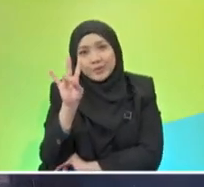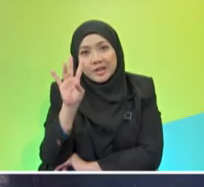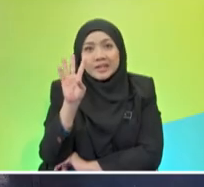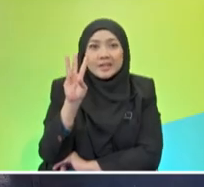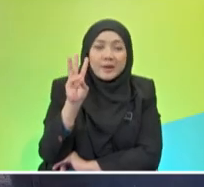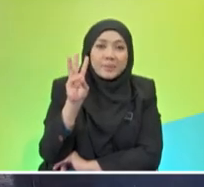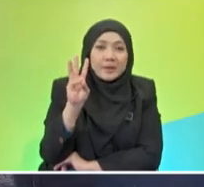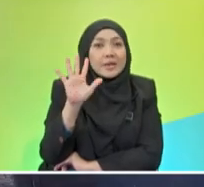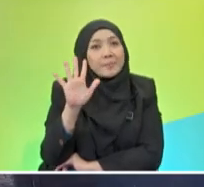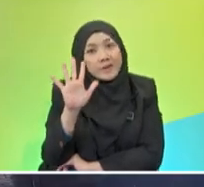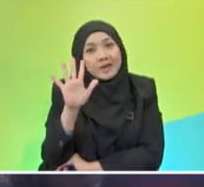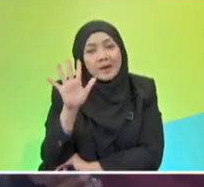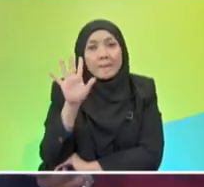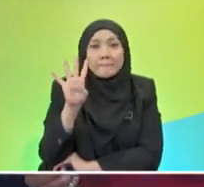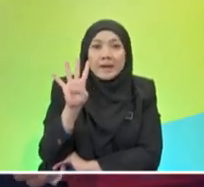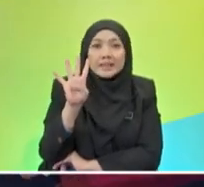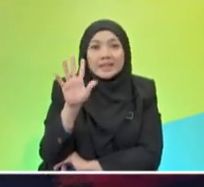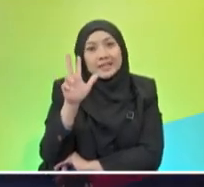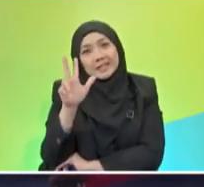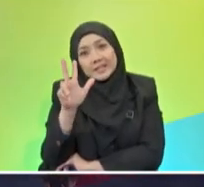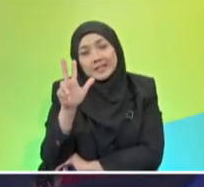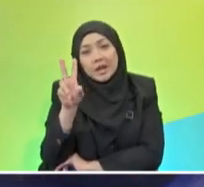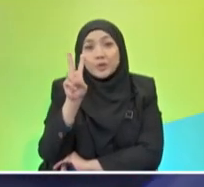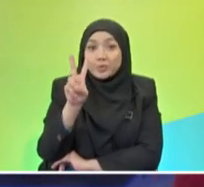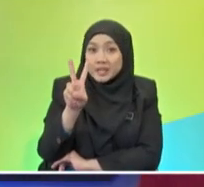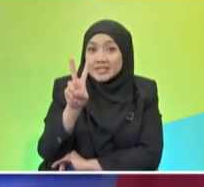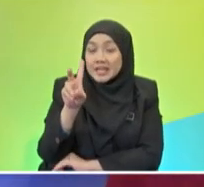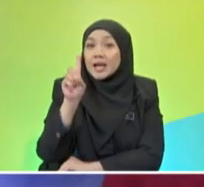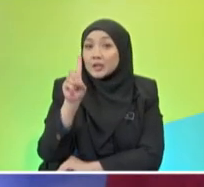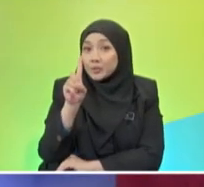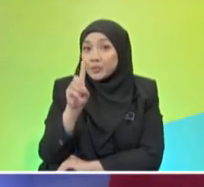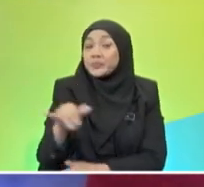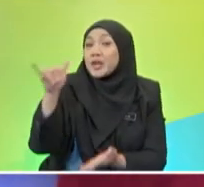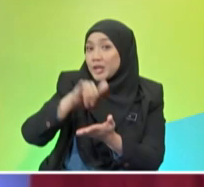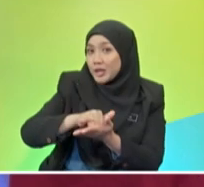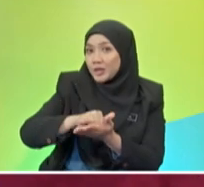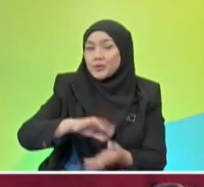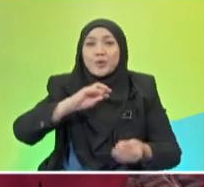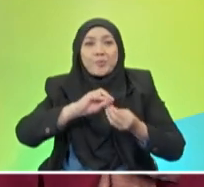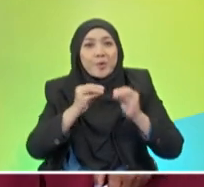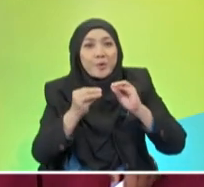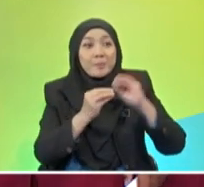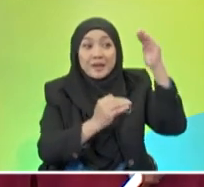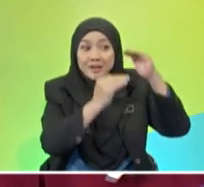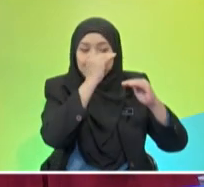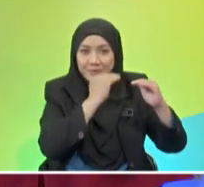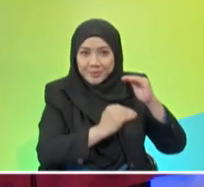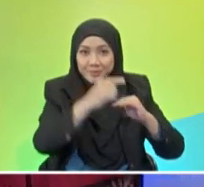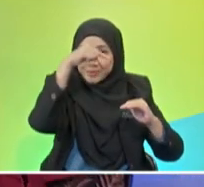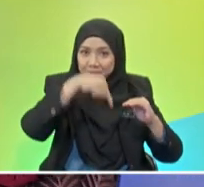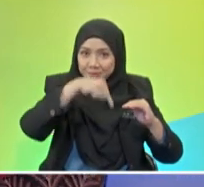tujuh, enam, lima, empat, tiga, dua, satu itu nombor